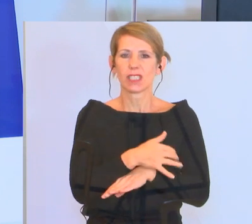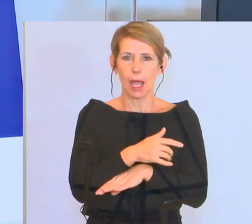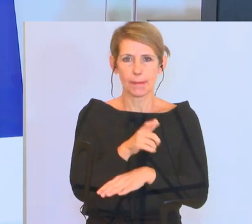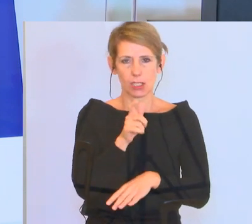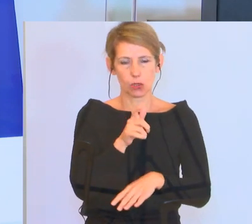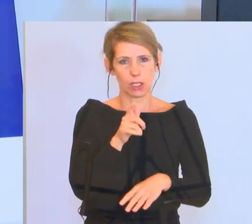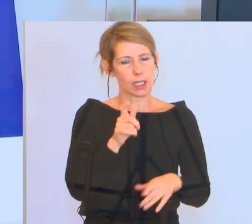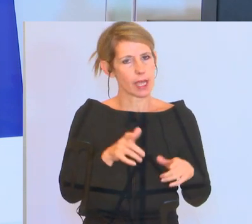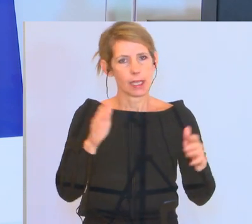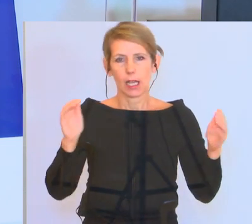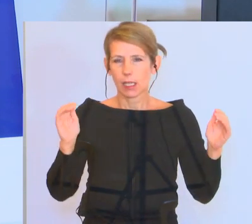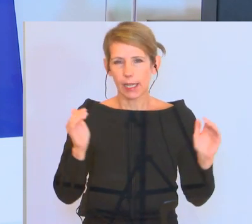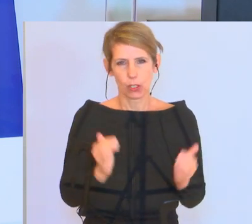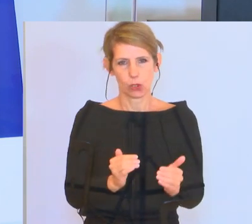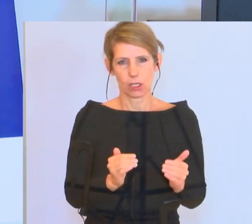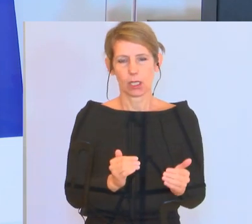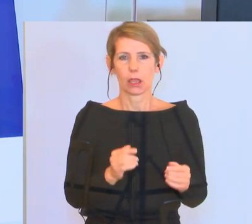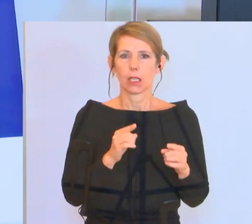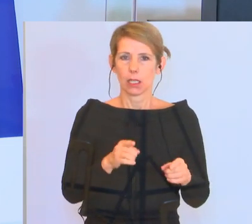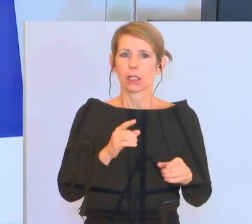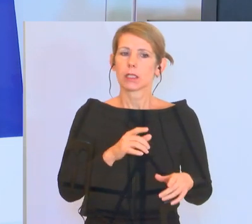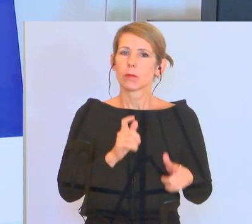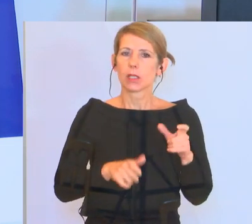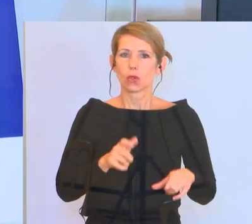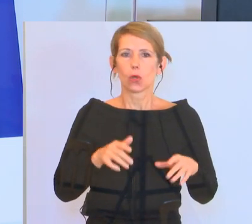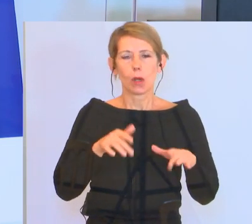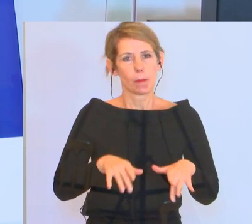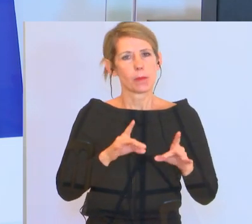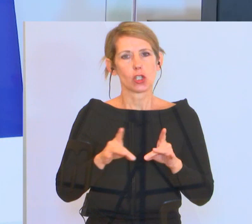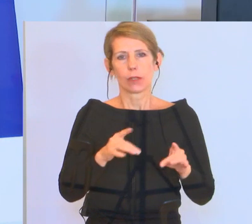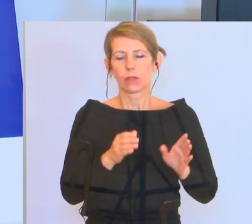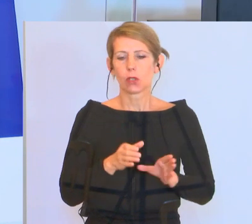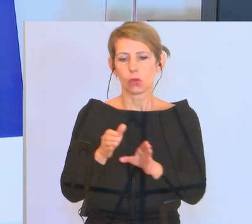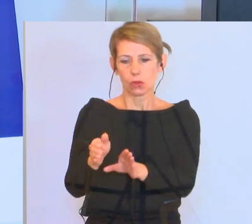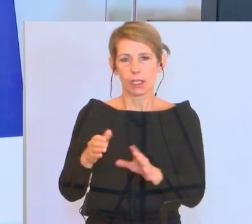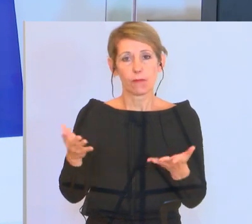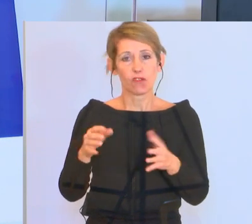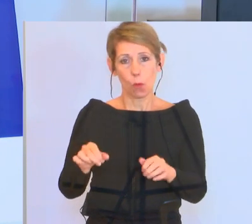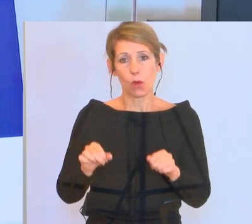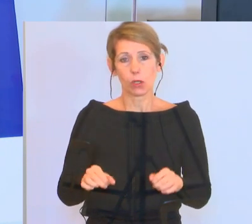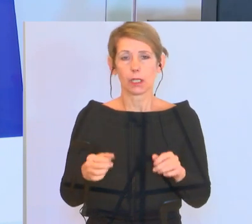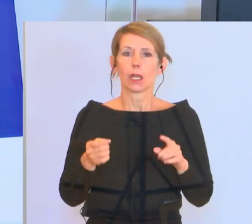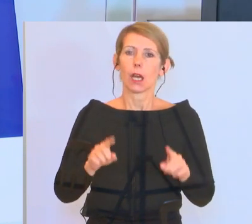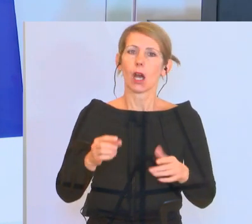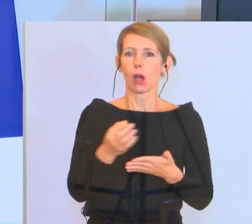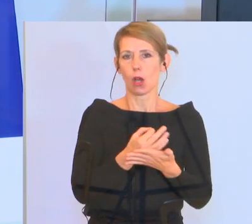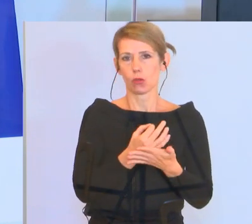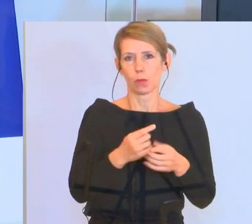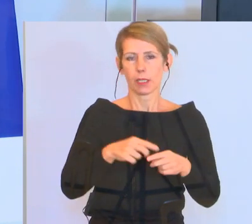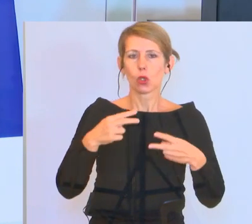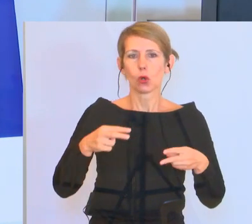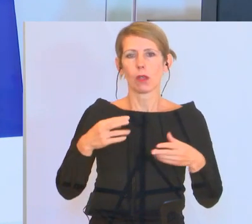reduzieren und die Jugendlichen in Beschäftigung zu bringen, dort wo es möglich ist oder eben eine Aus- und Weiterbildung